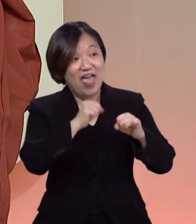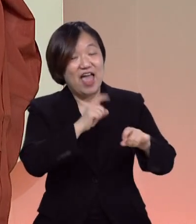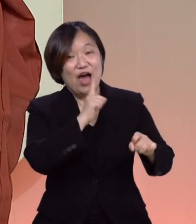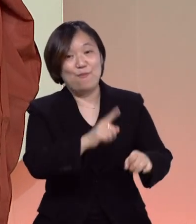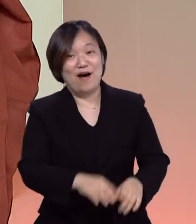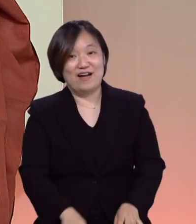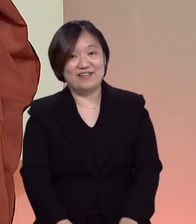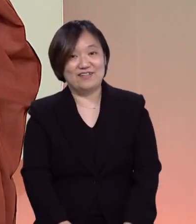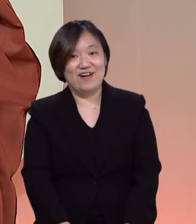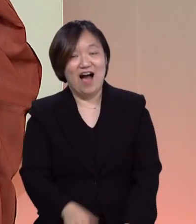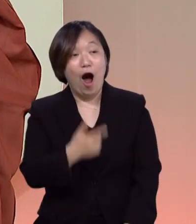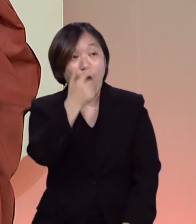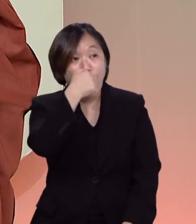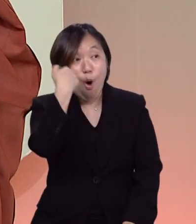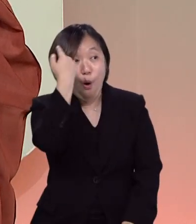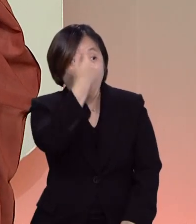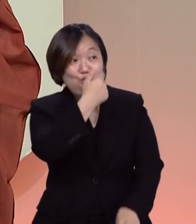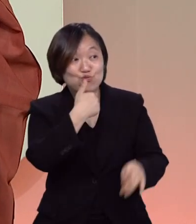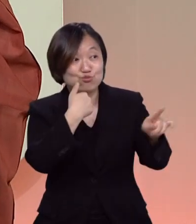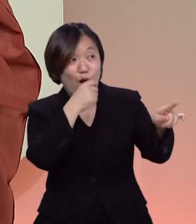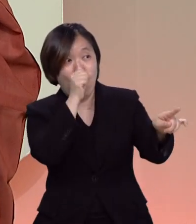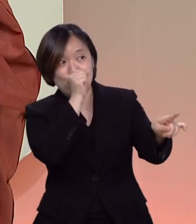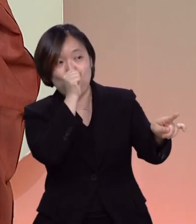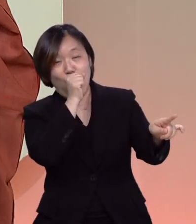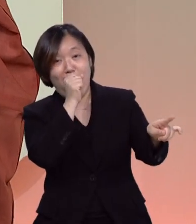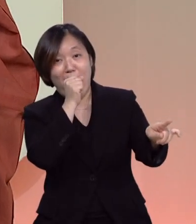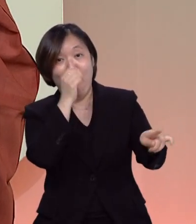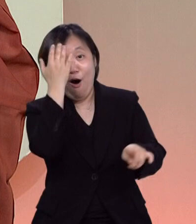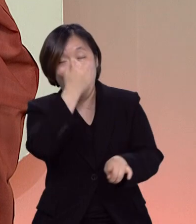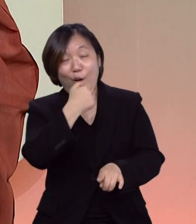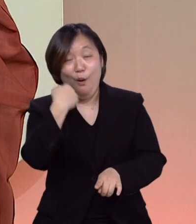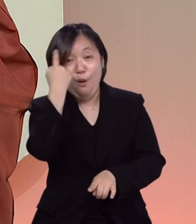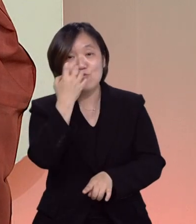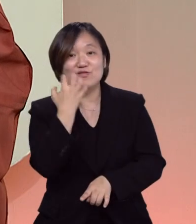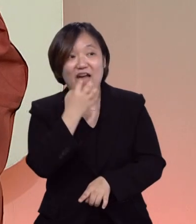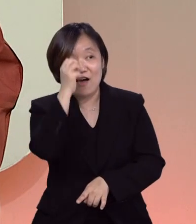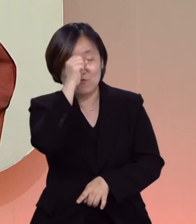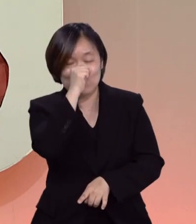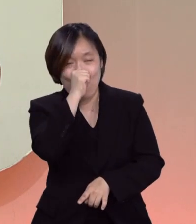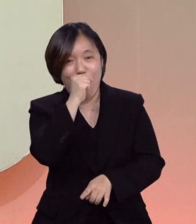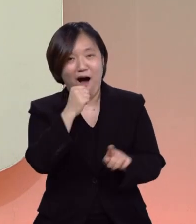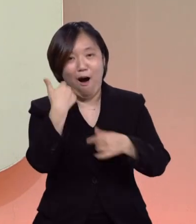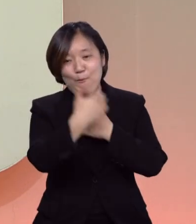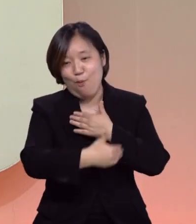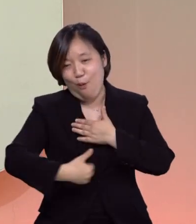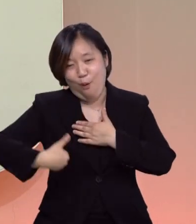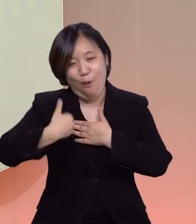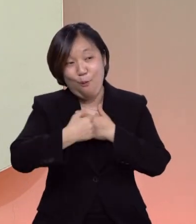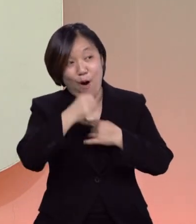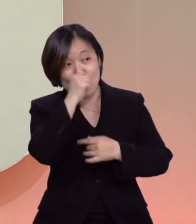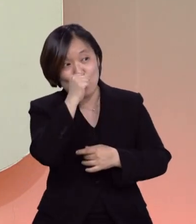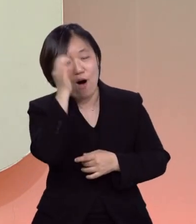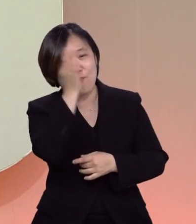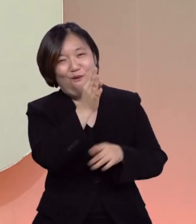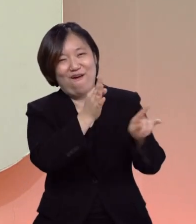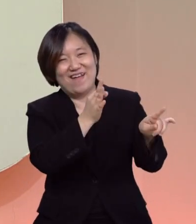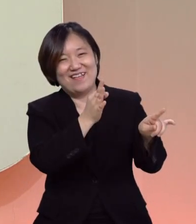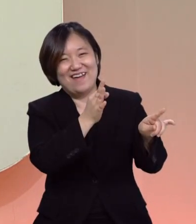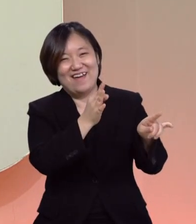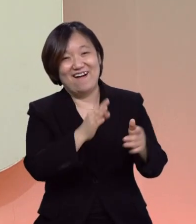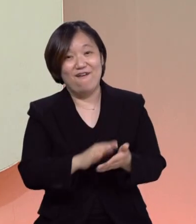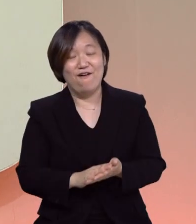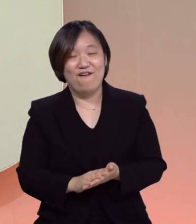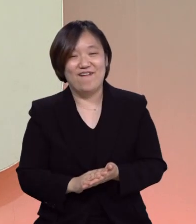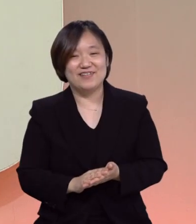얼굴 딱 보니까 얼굴에 막 혈색에 돌고 이제 몸에 기운이 도니까 성체스미 이제 기뻐서 장난치셨던